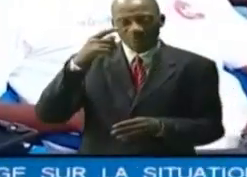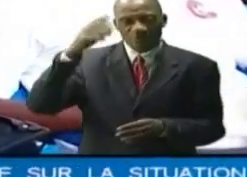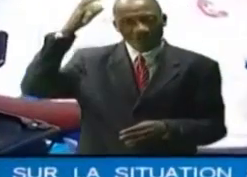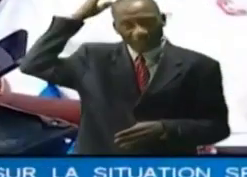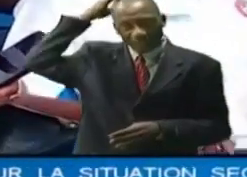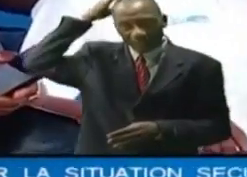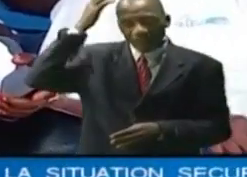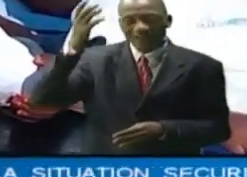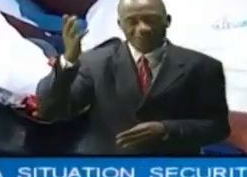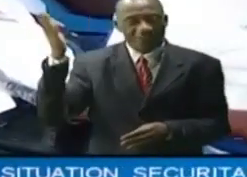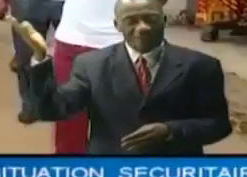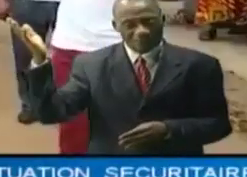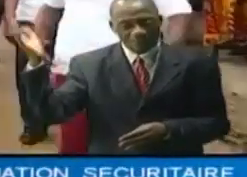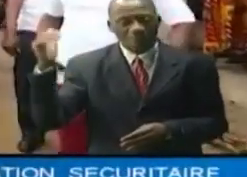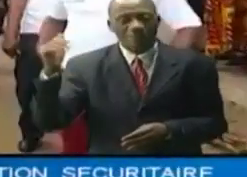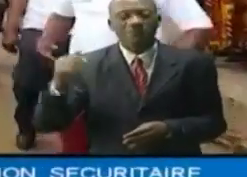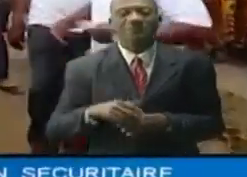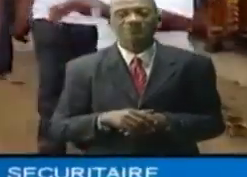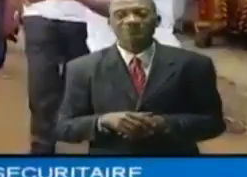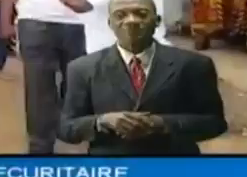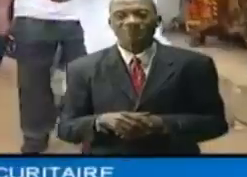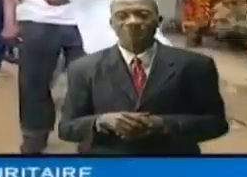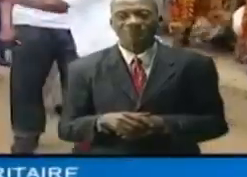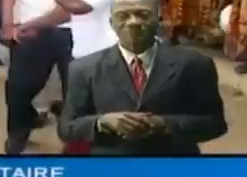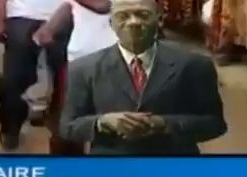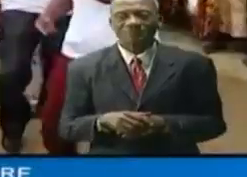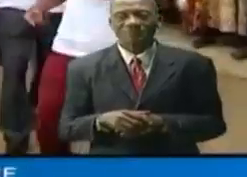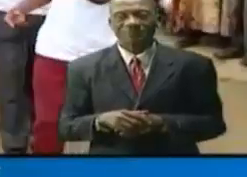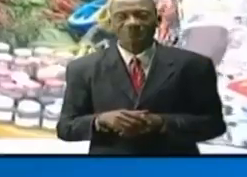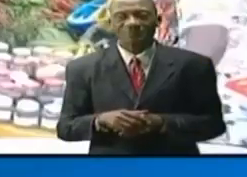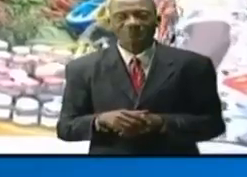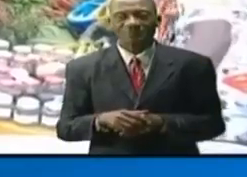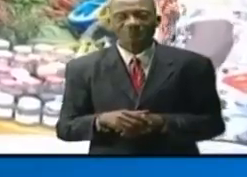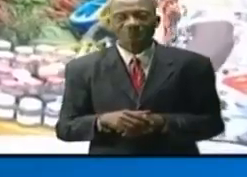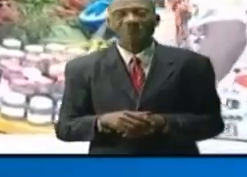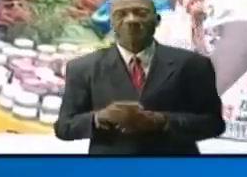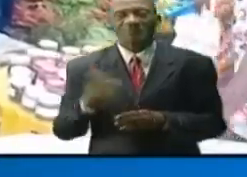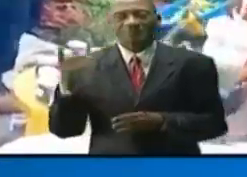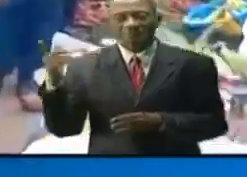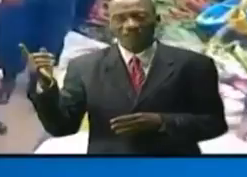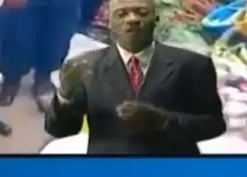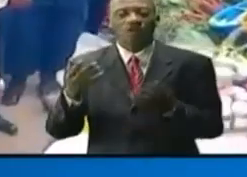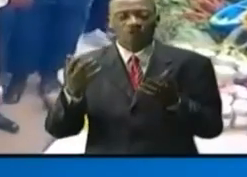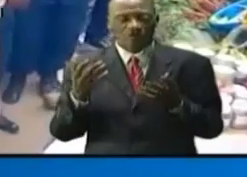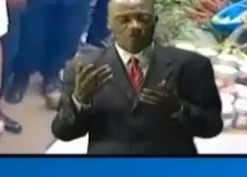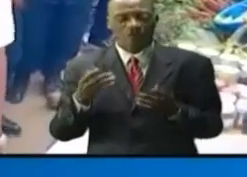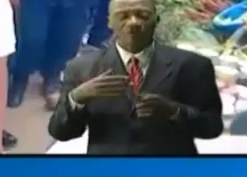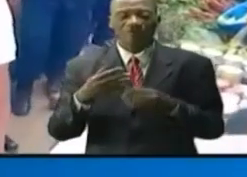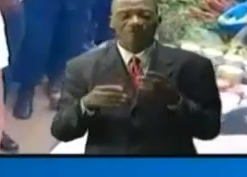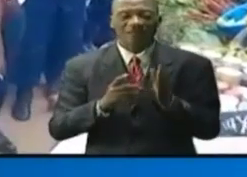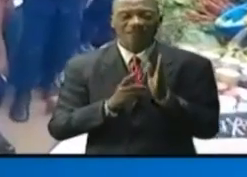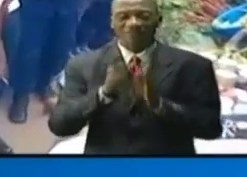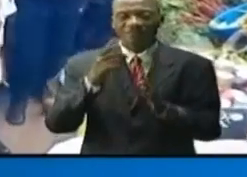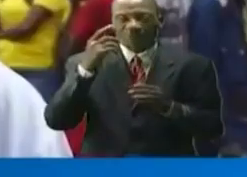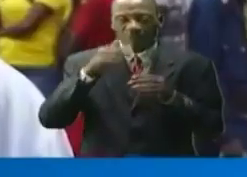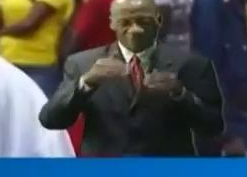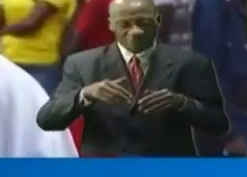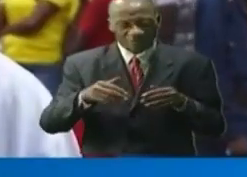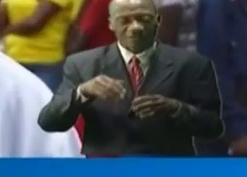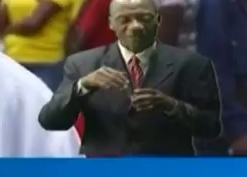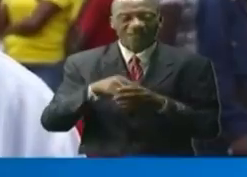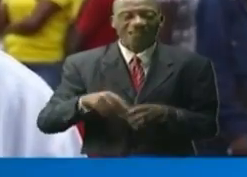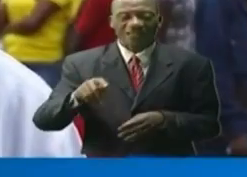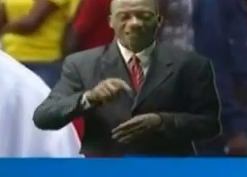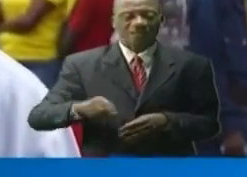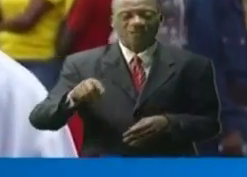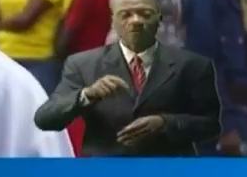salésiennes de la visitation d'Idiofa, de l'équipe du Centre pour la promotion agricole de la Lukula et des organisations paysannes d'Idiofa, le